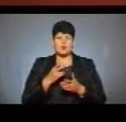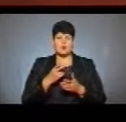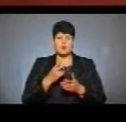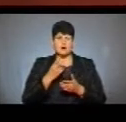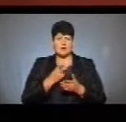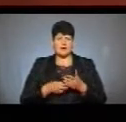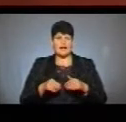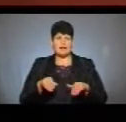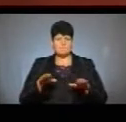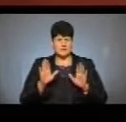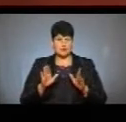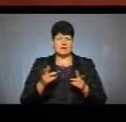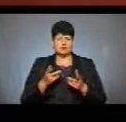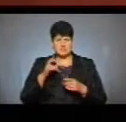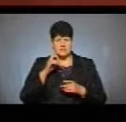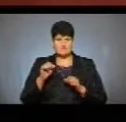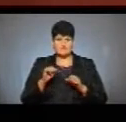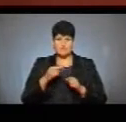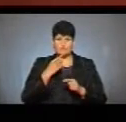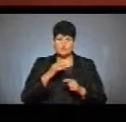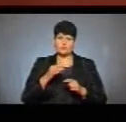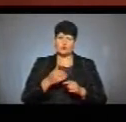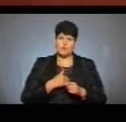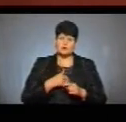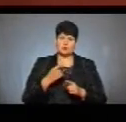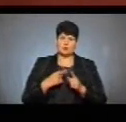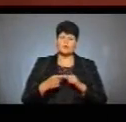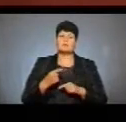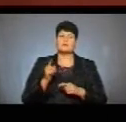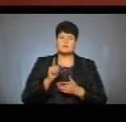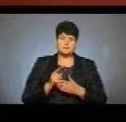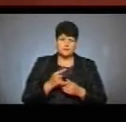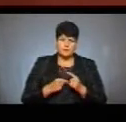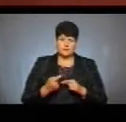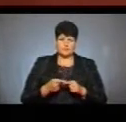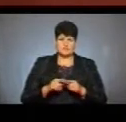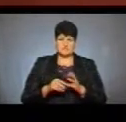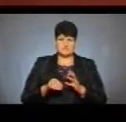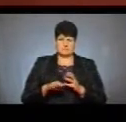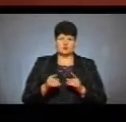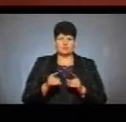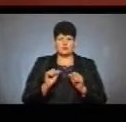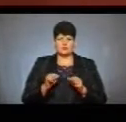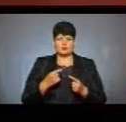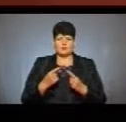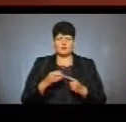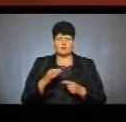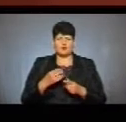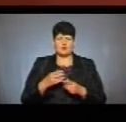принципі, якщо державна влада заявляє, що ми хочемо повернути, що ми повернемо ці землі, чому ми можемо говорити про капітуляцію? Угу. Не